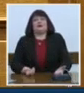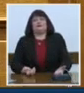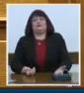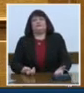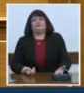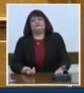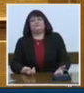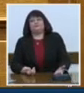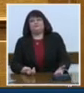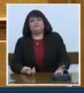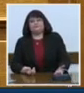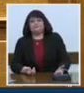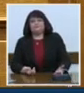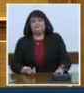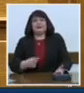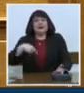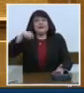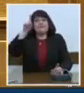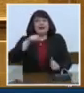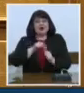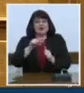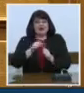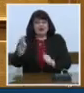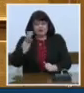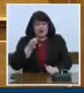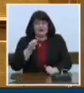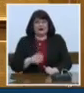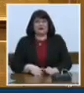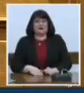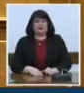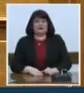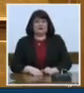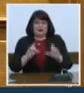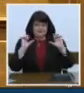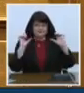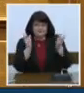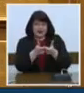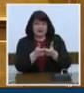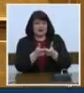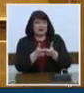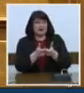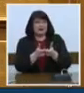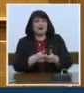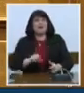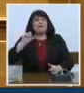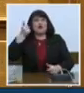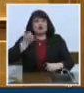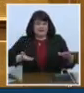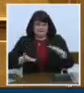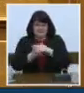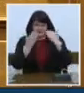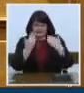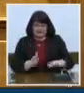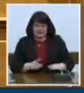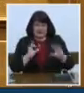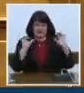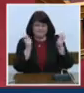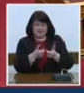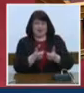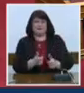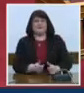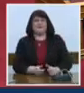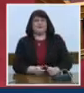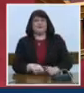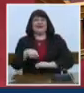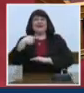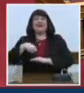στις ημερομηνίες και βεβαίως συνελήφθη αμέσως μετά την πρώτη μήνυση. Κάτι που αναγνώρισαν και οι ίδιοι δικηγόροι των